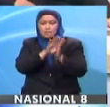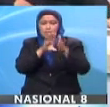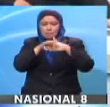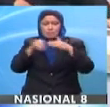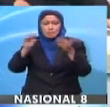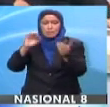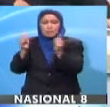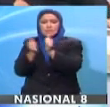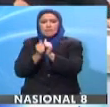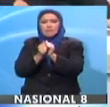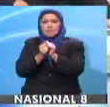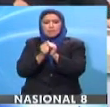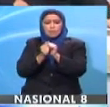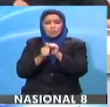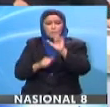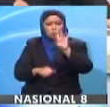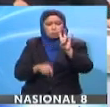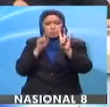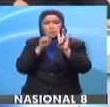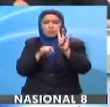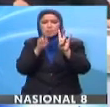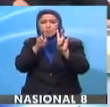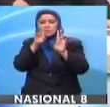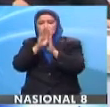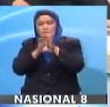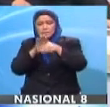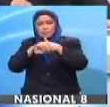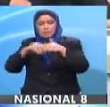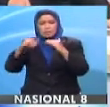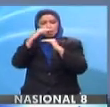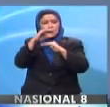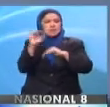berbanding.2 bilion Temp sama tahun